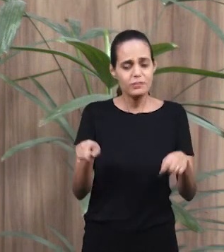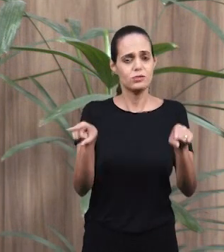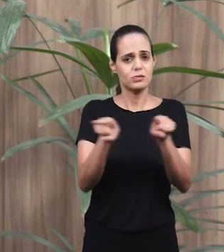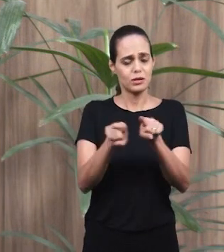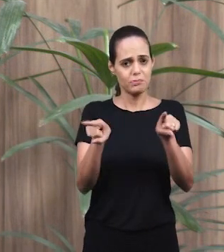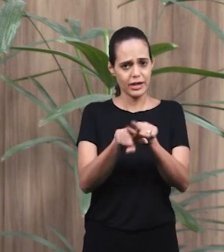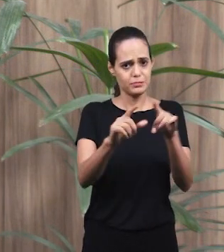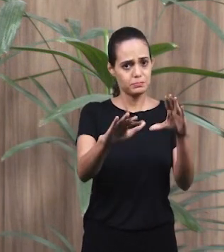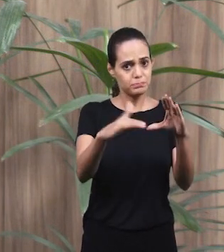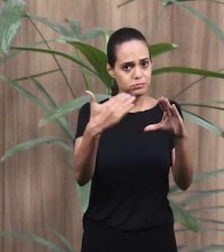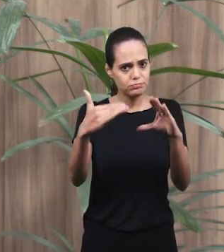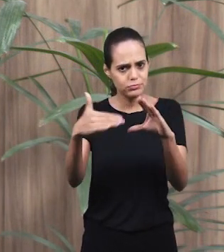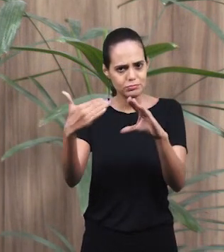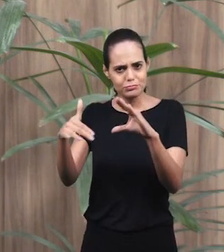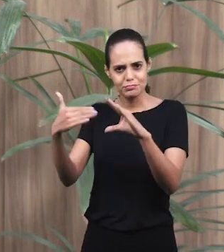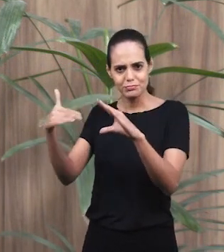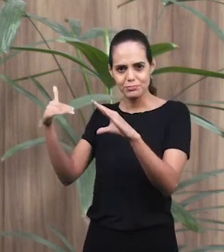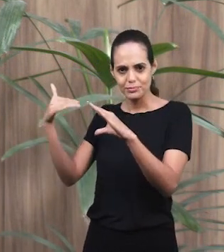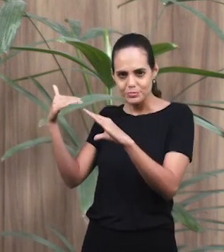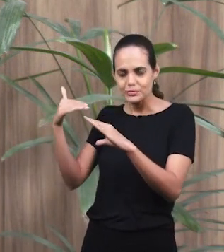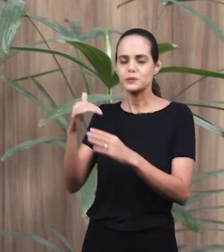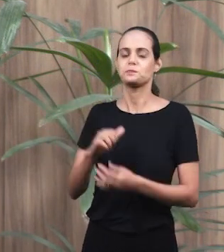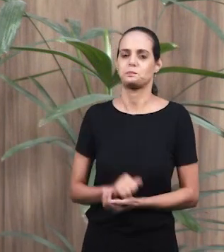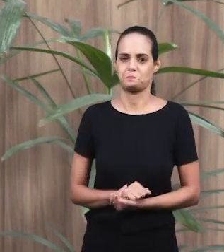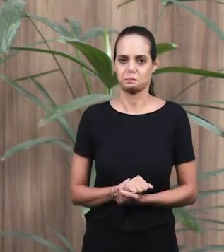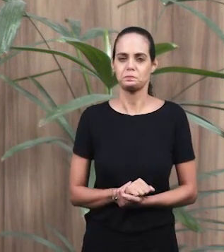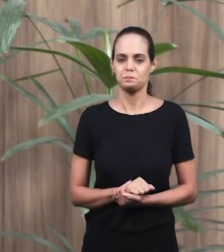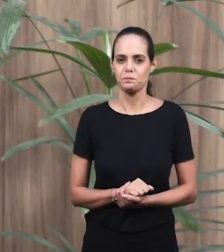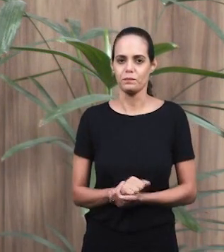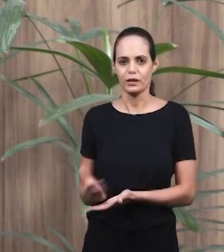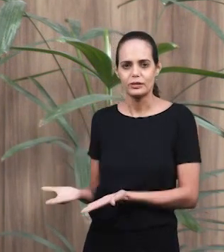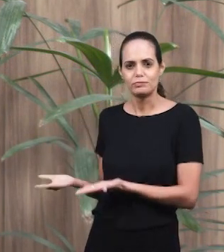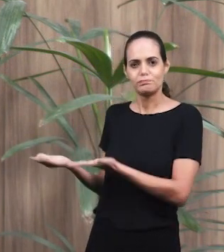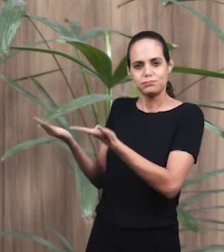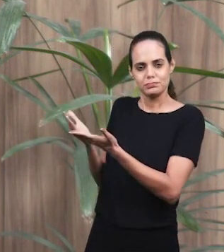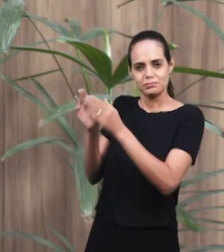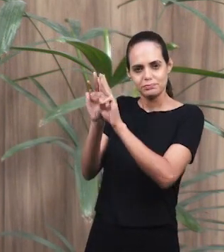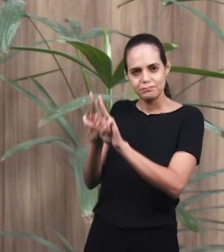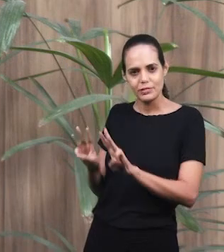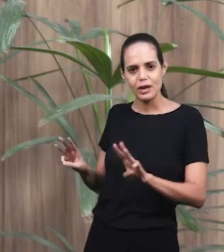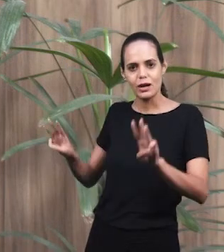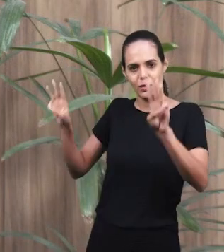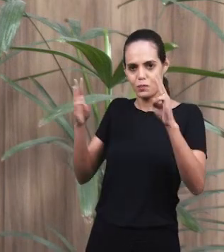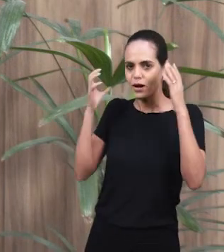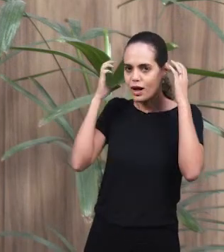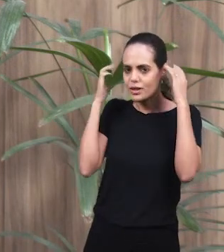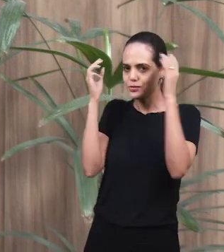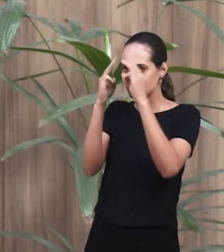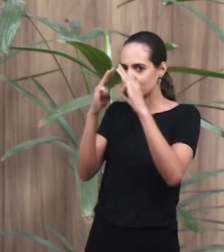aussi contribuer avec ce travail en envoyant un message vers le mail